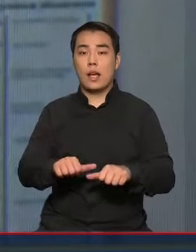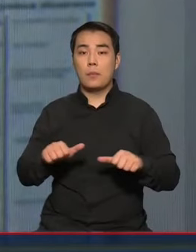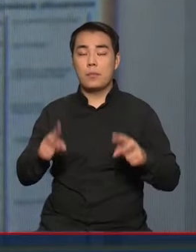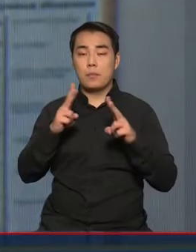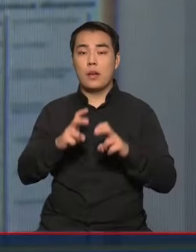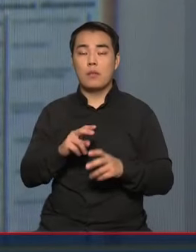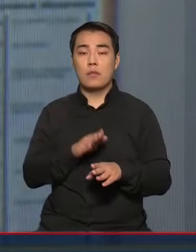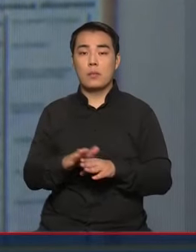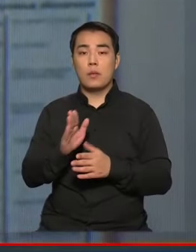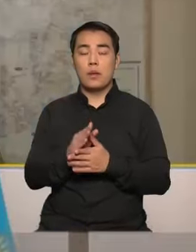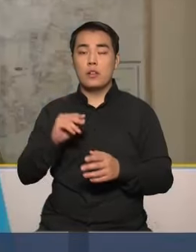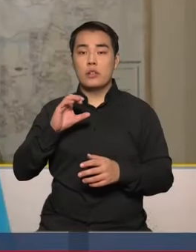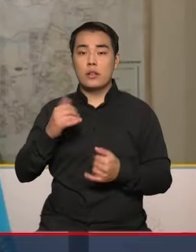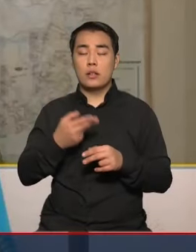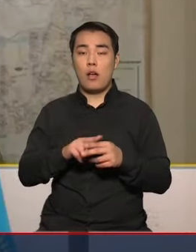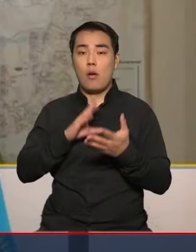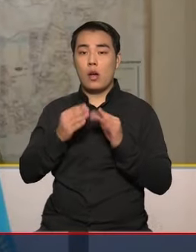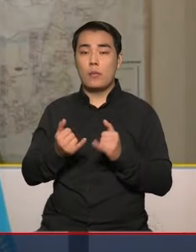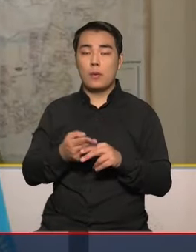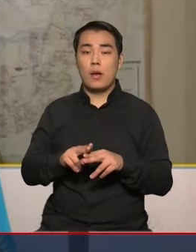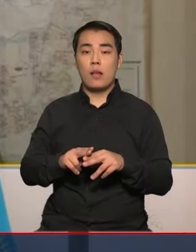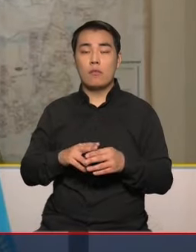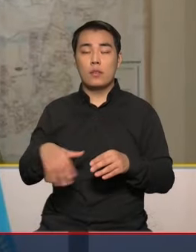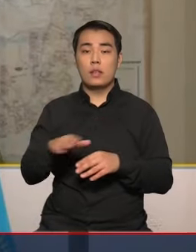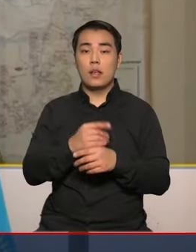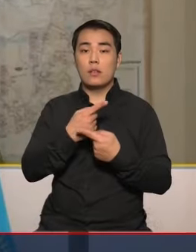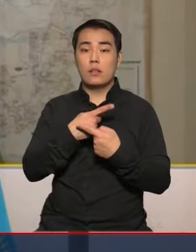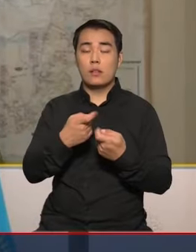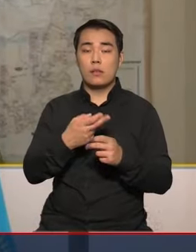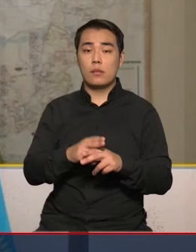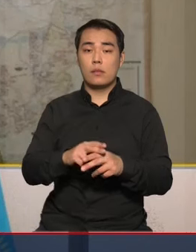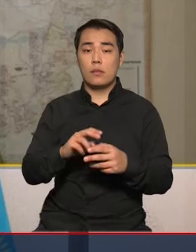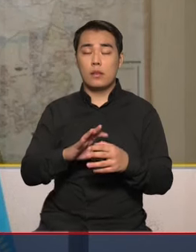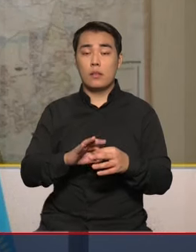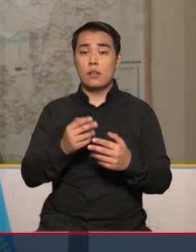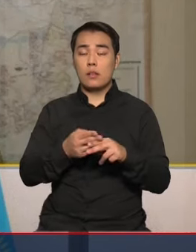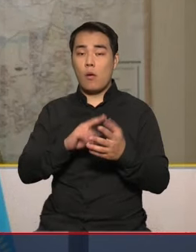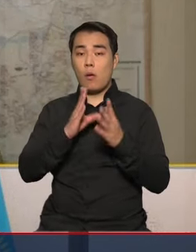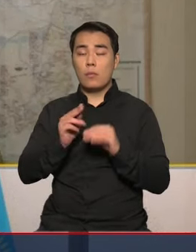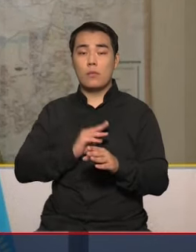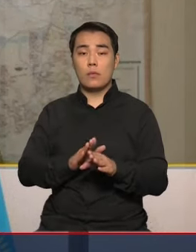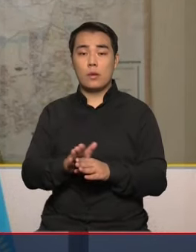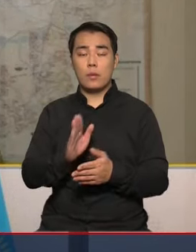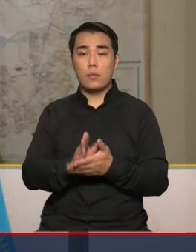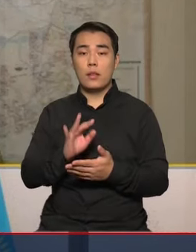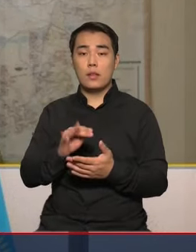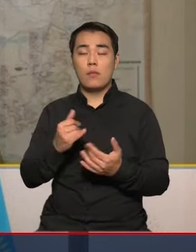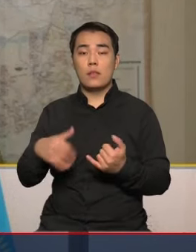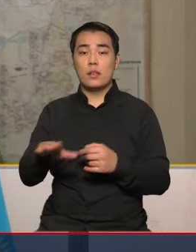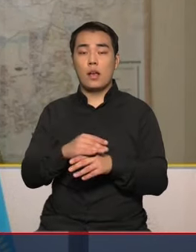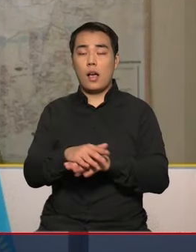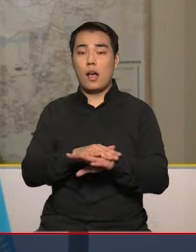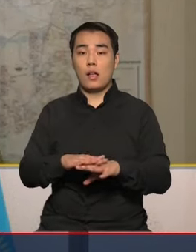тексеру жүргізілуде. Төтенше жағдай департаменті азаматтардың барлық хабарламаларын тіркеп, дереу шығуды жүзеге асыруда. Сонымен қатар халық арасында